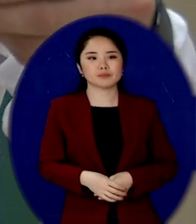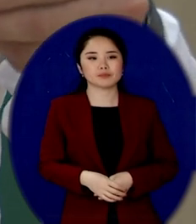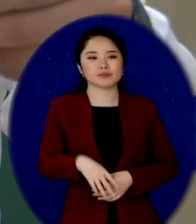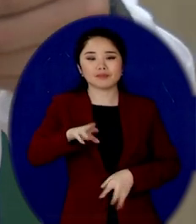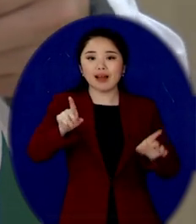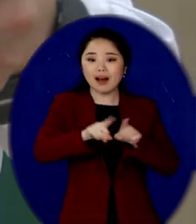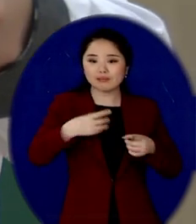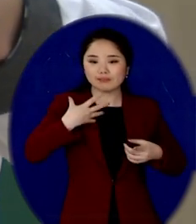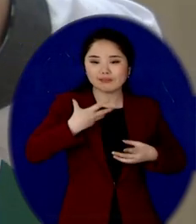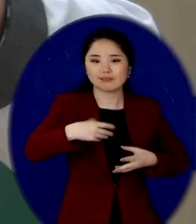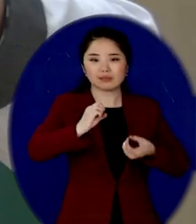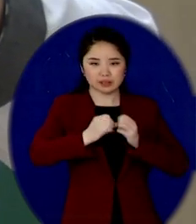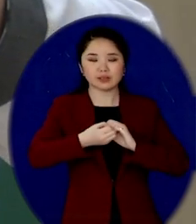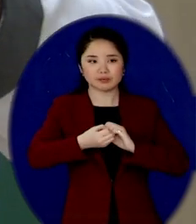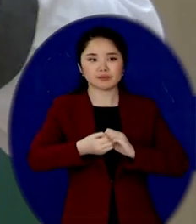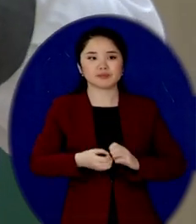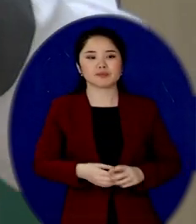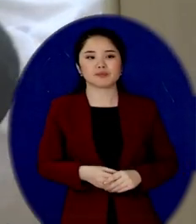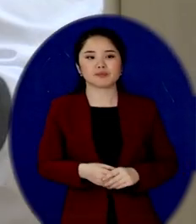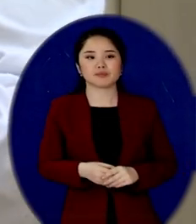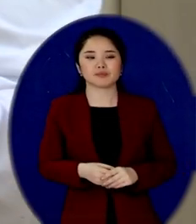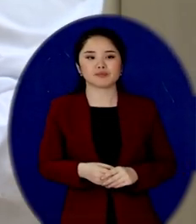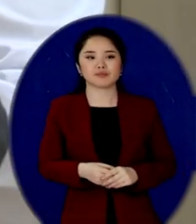ингэж нуглана.